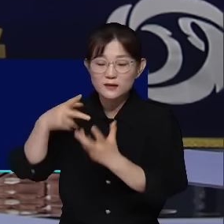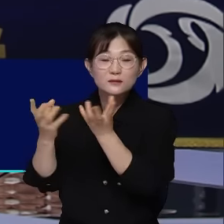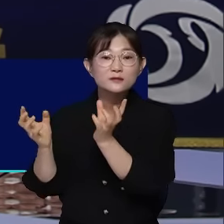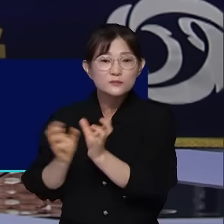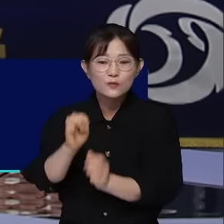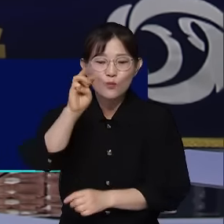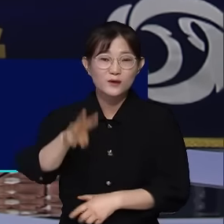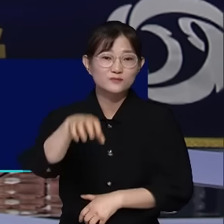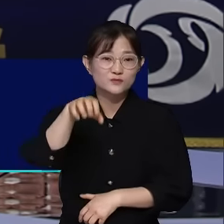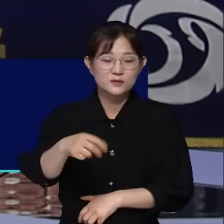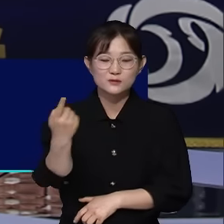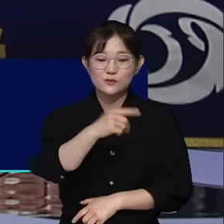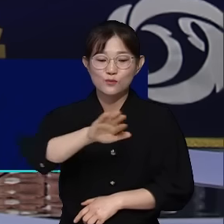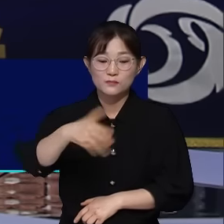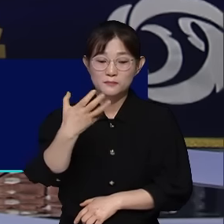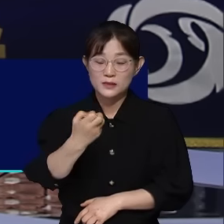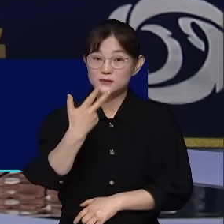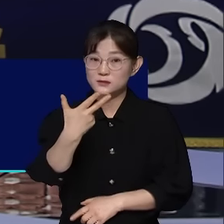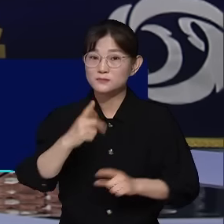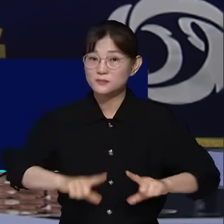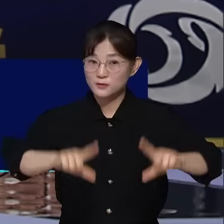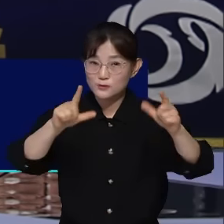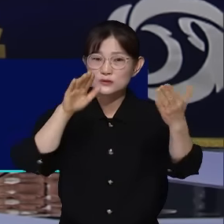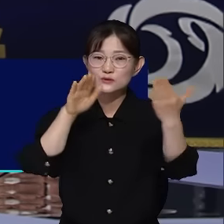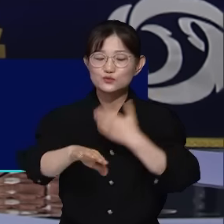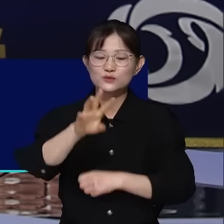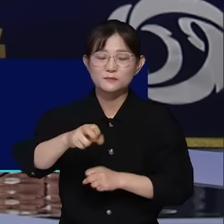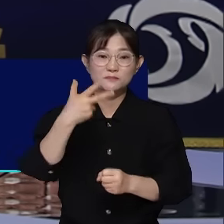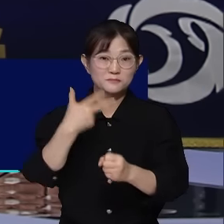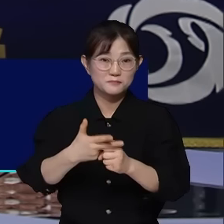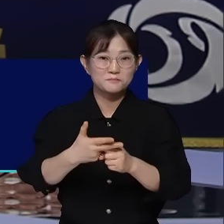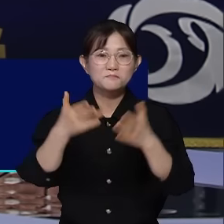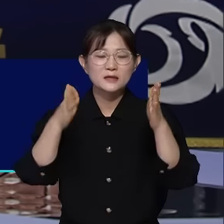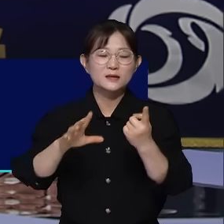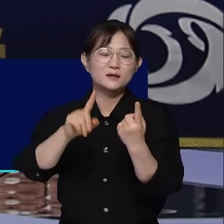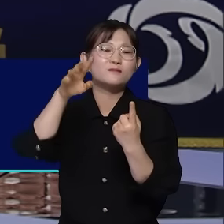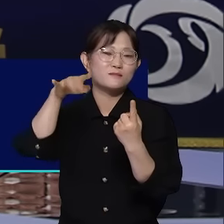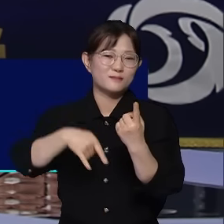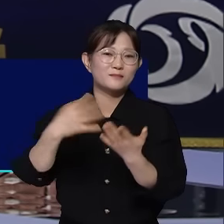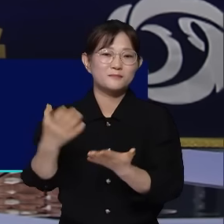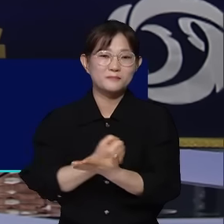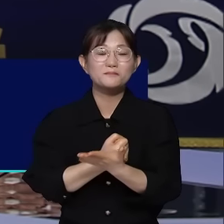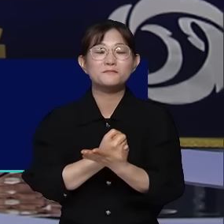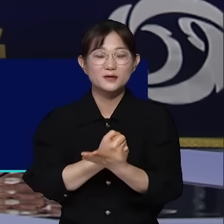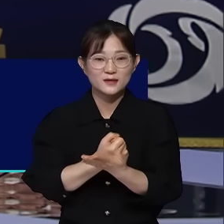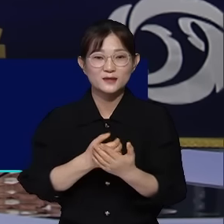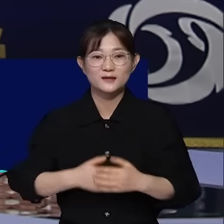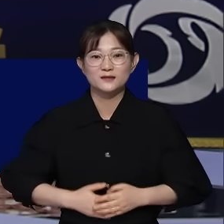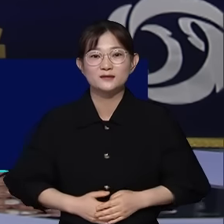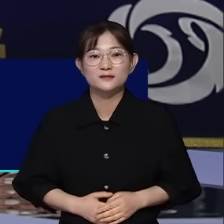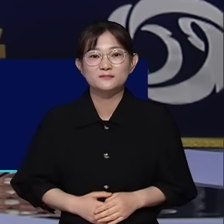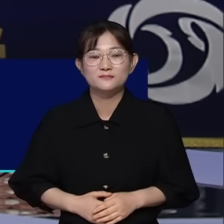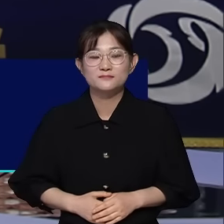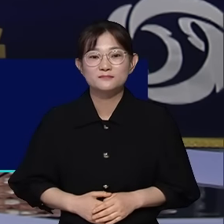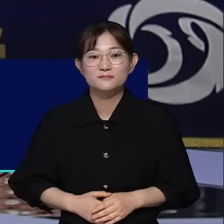광주에서 1987년 이후 37년 만에 축포를 터뜨리며 그 의미를 더했습니다. 정희진